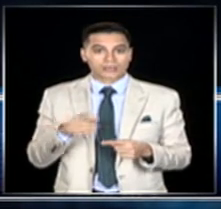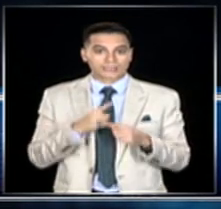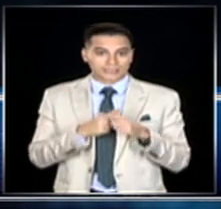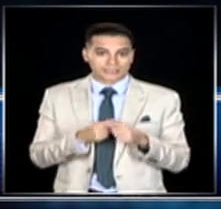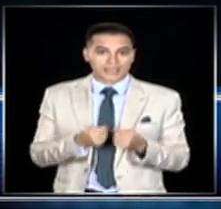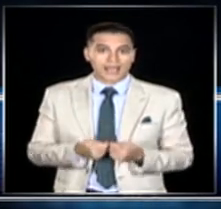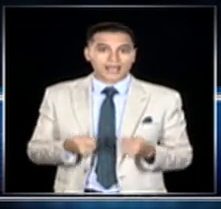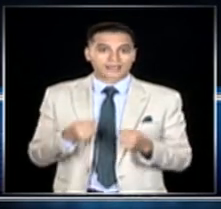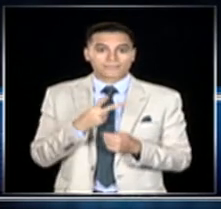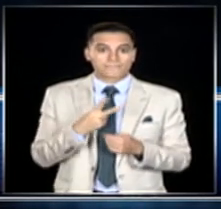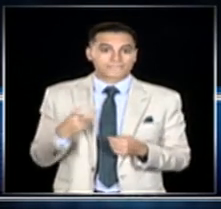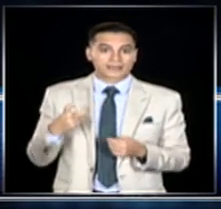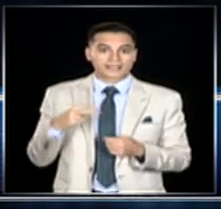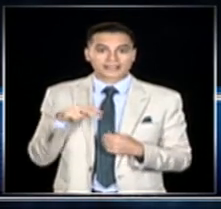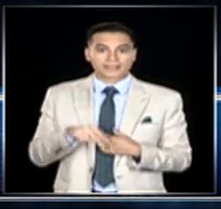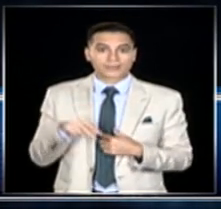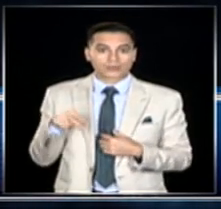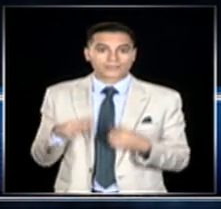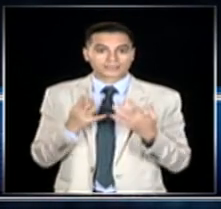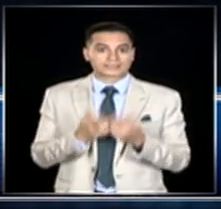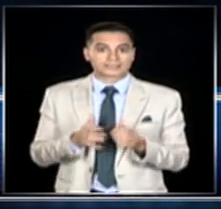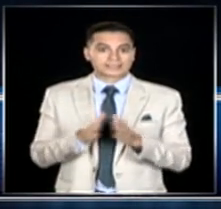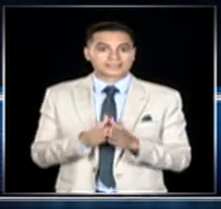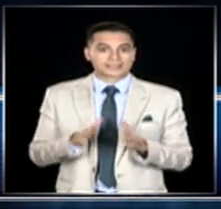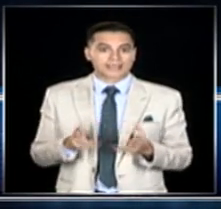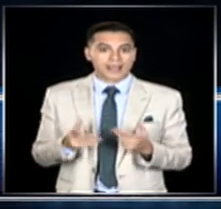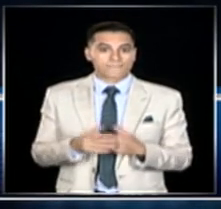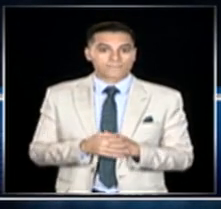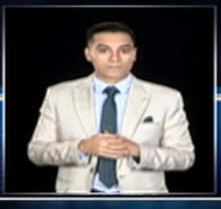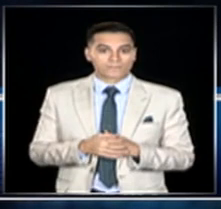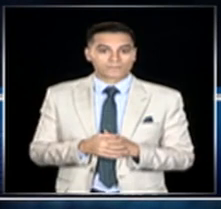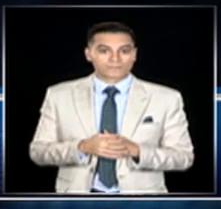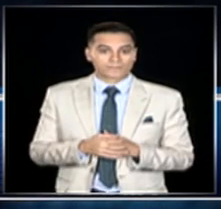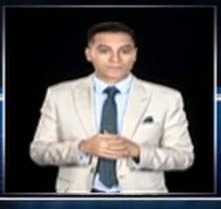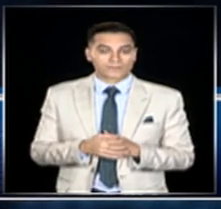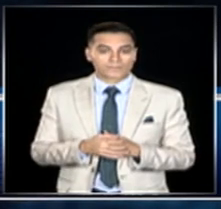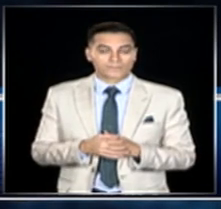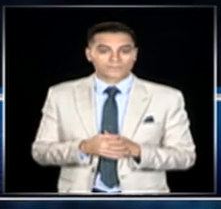زائد 288 يساوي كام؟